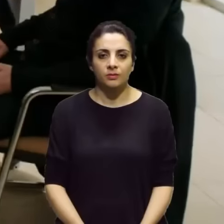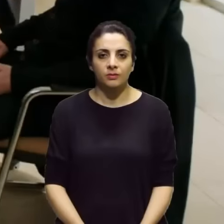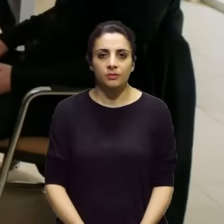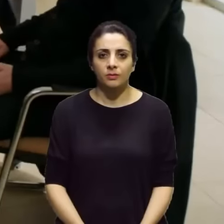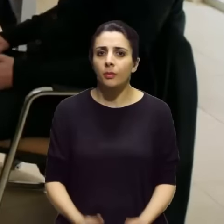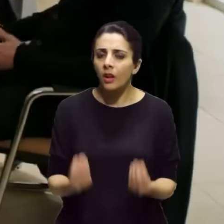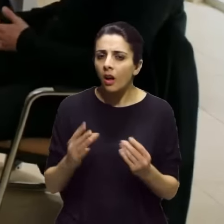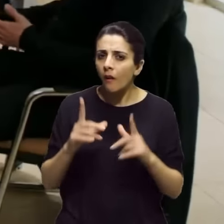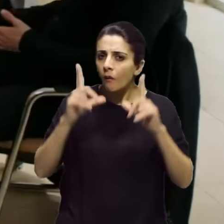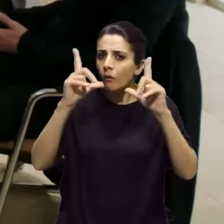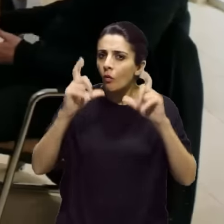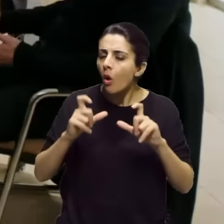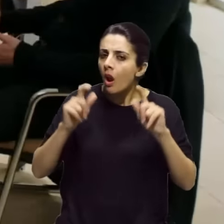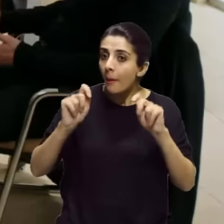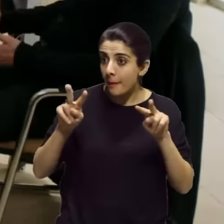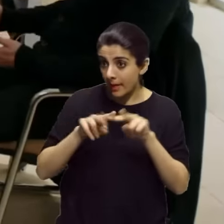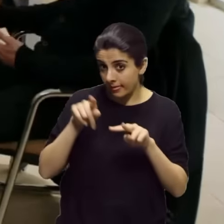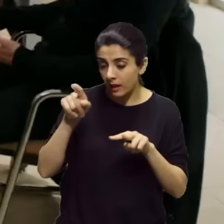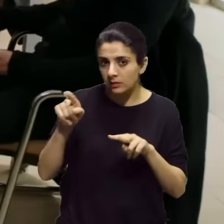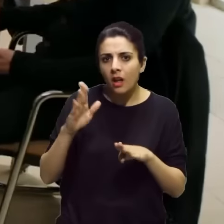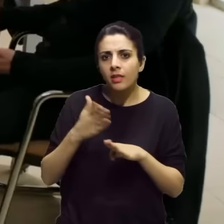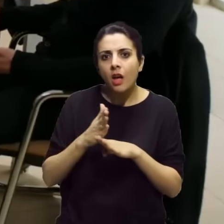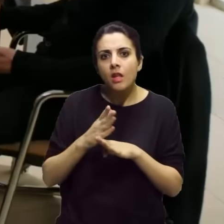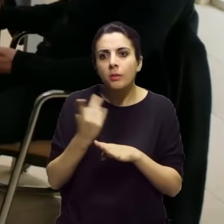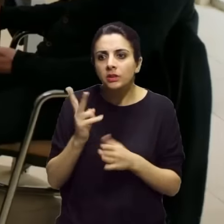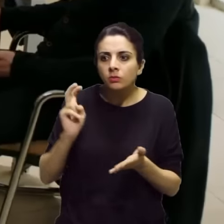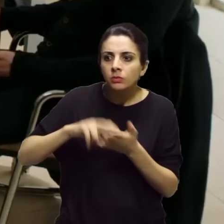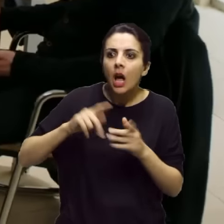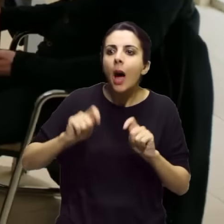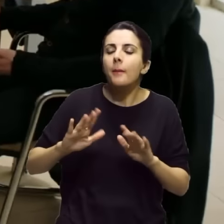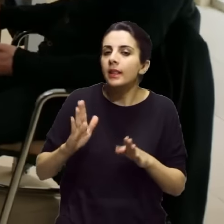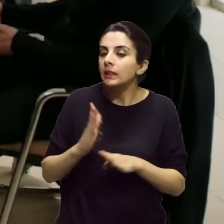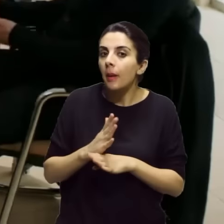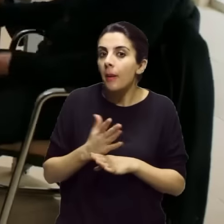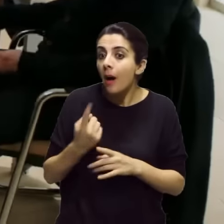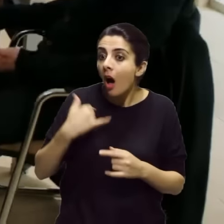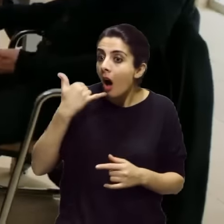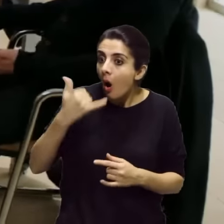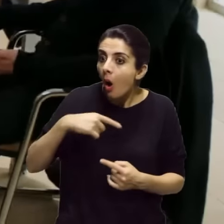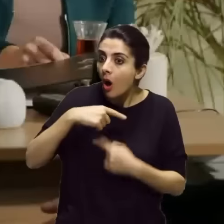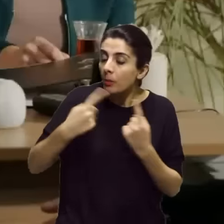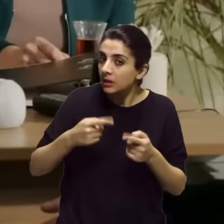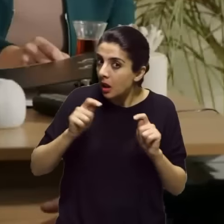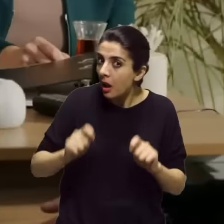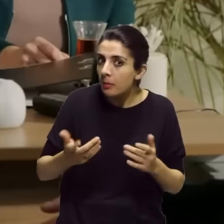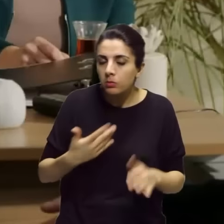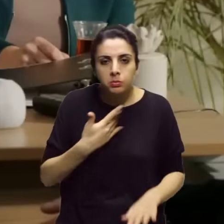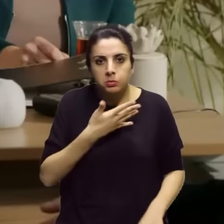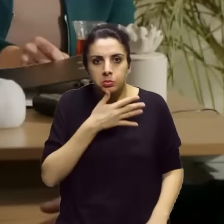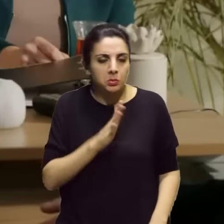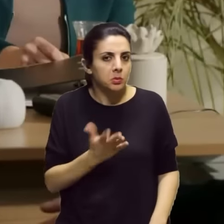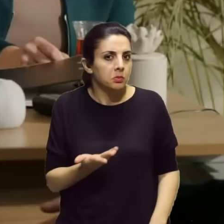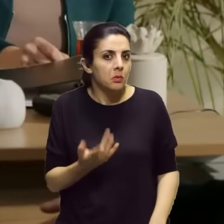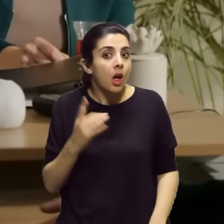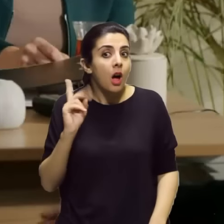İyi de yani bu fotoğrafı çektiren Menteş'se niye hala bir hamle yapmadı? Ne bileyim, bir arar falan. Bilmiyoruz ki